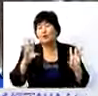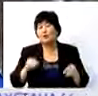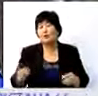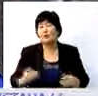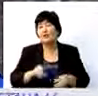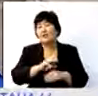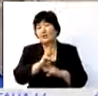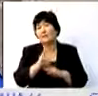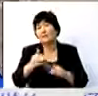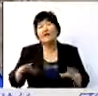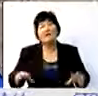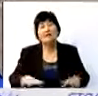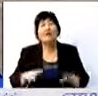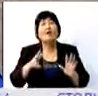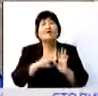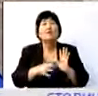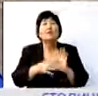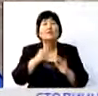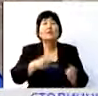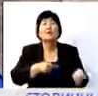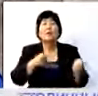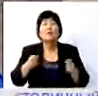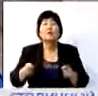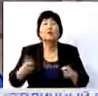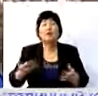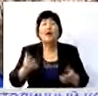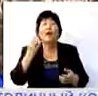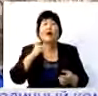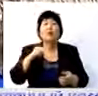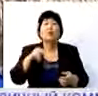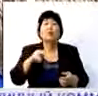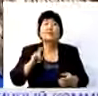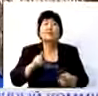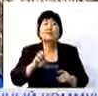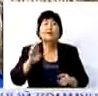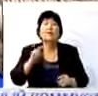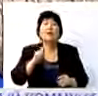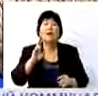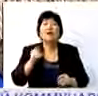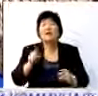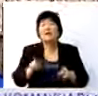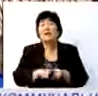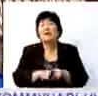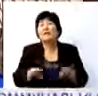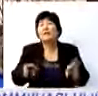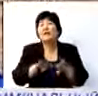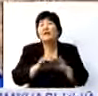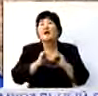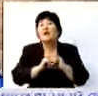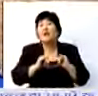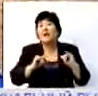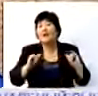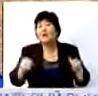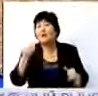жизнь посвятил лошадям. В 89 году привез с конезавода из Алматы тулпара по кличке Брэк и занялся разведением потомства от него.